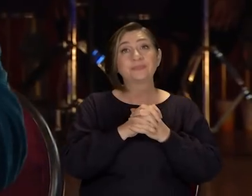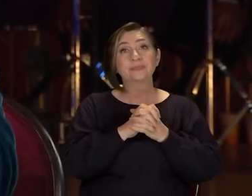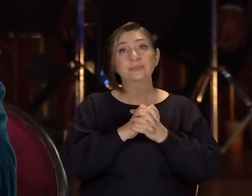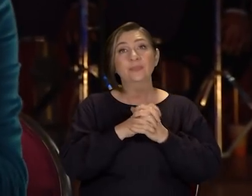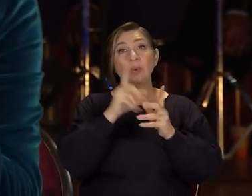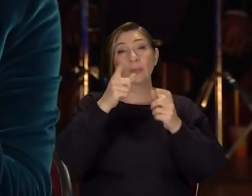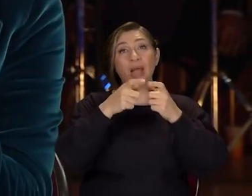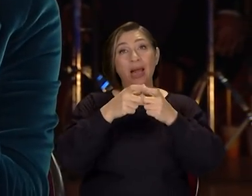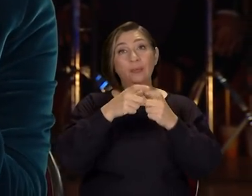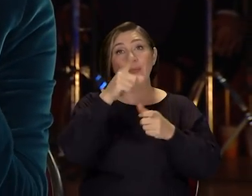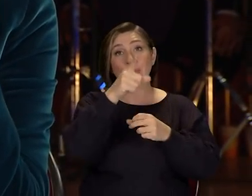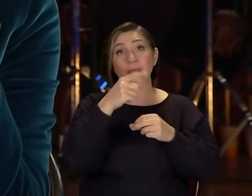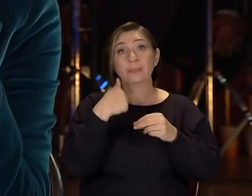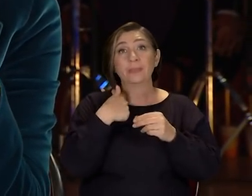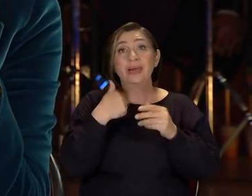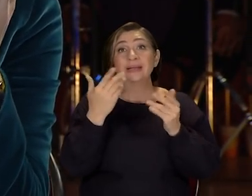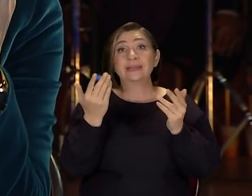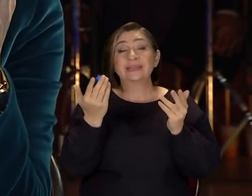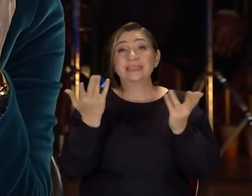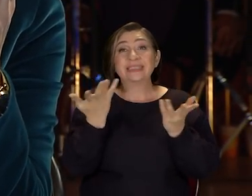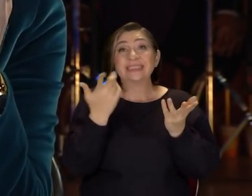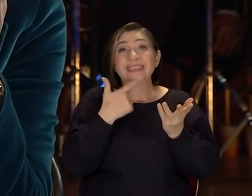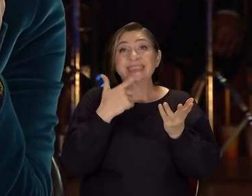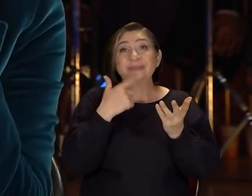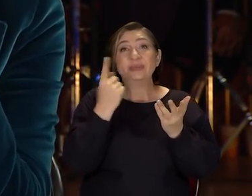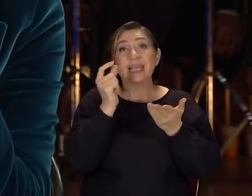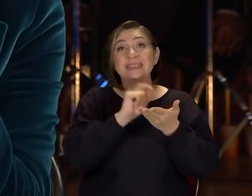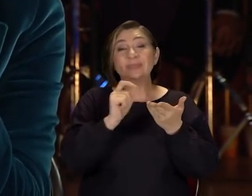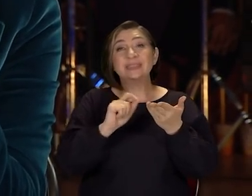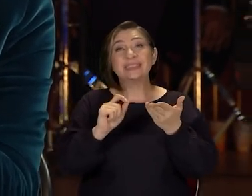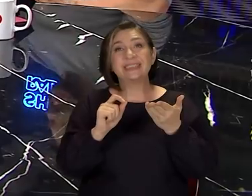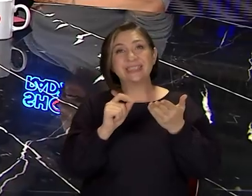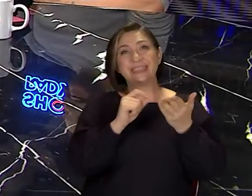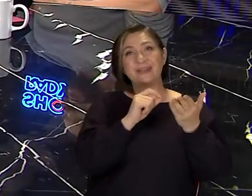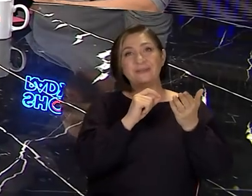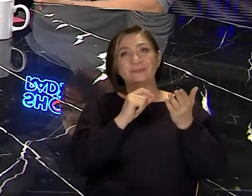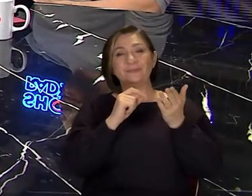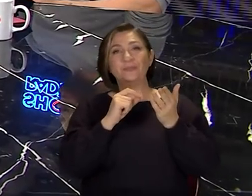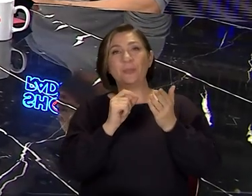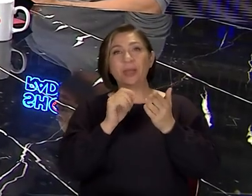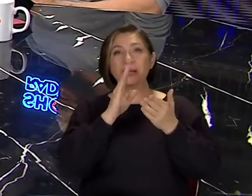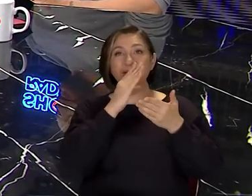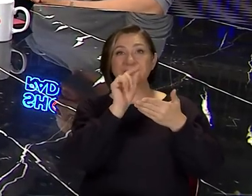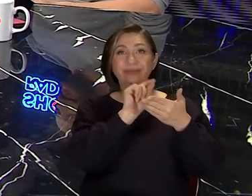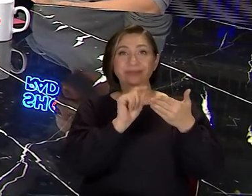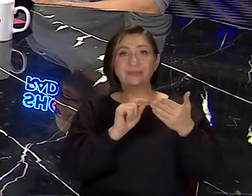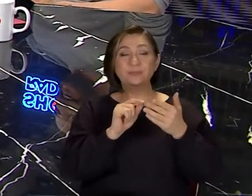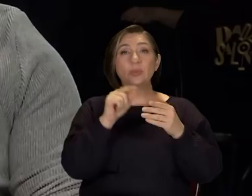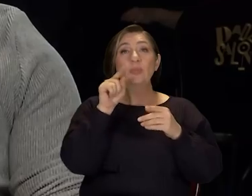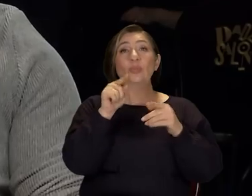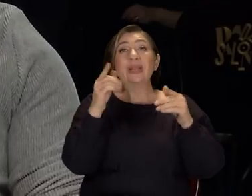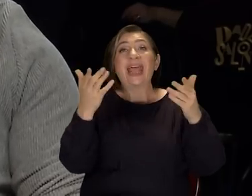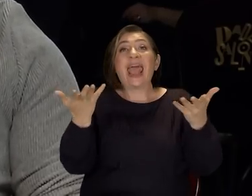böyle bir albüm bana da nasıl tatlı bir şey yazmış albümün kapağına. Diyor ki bu